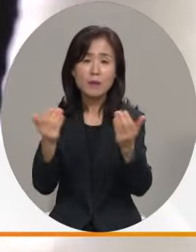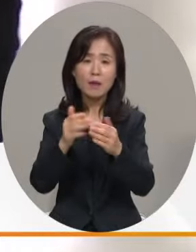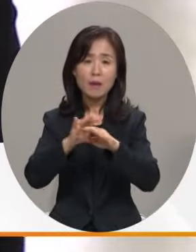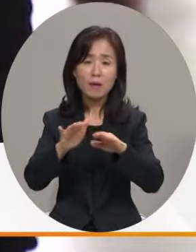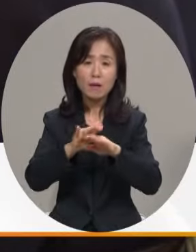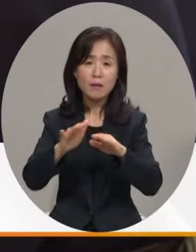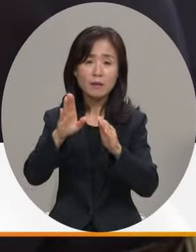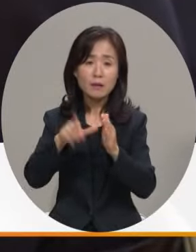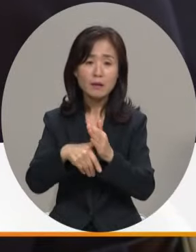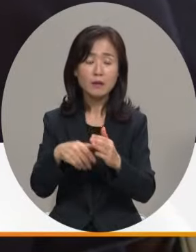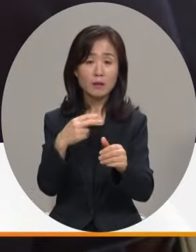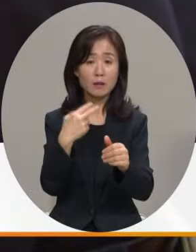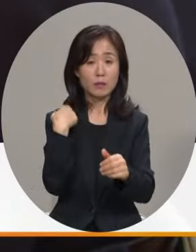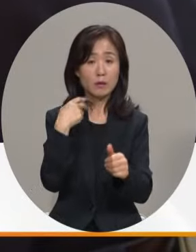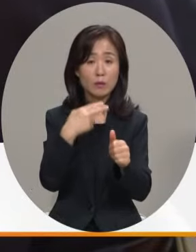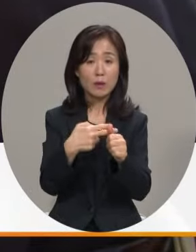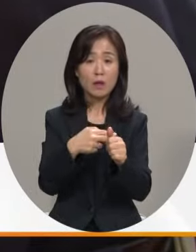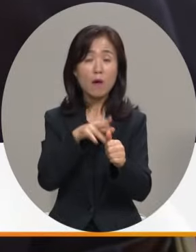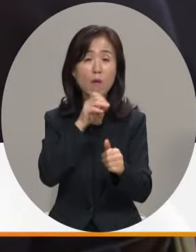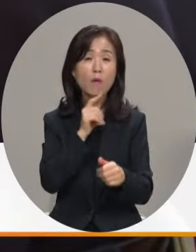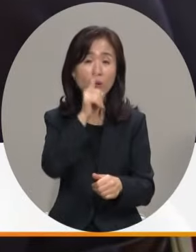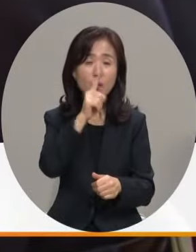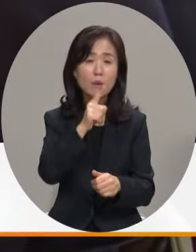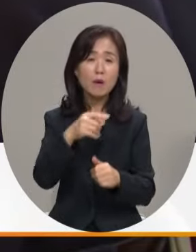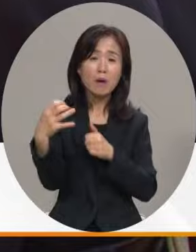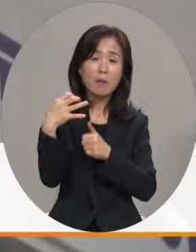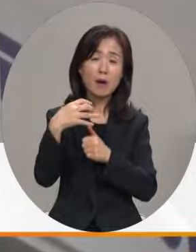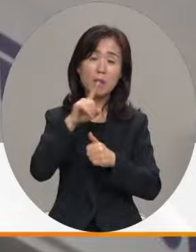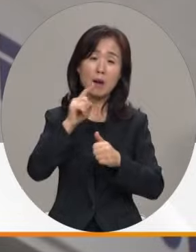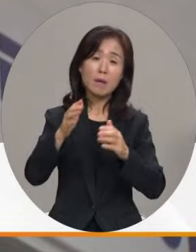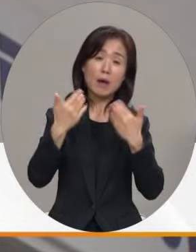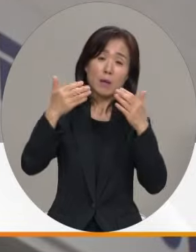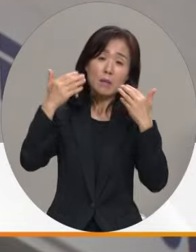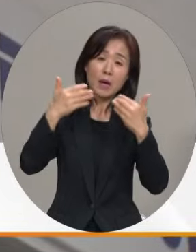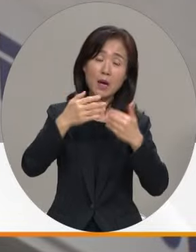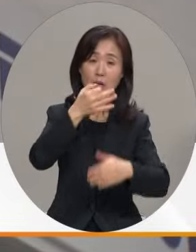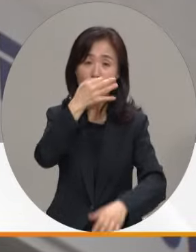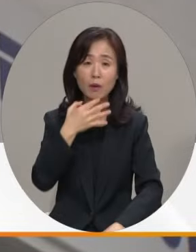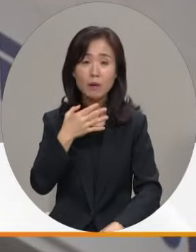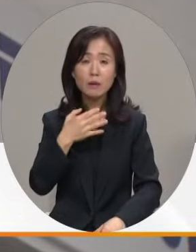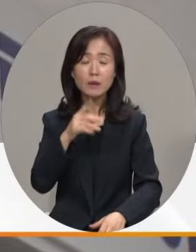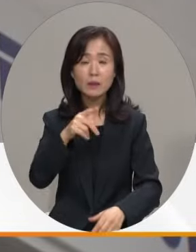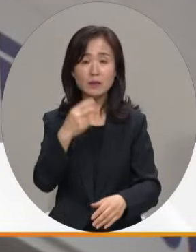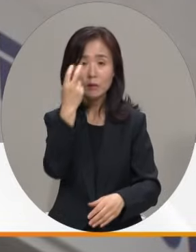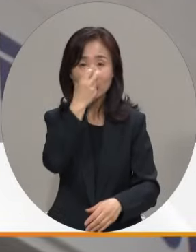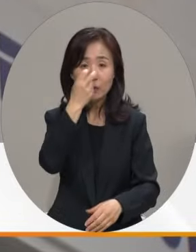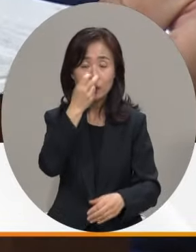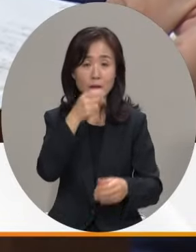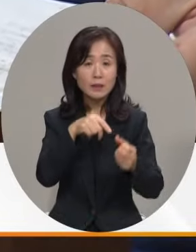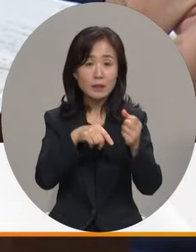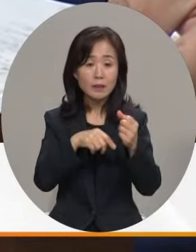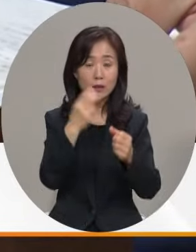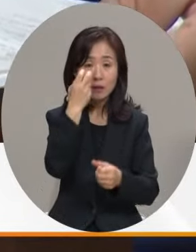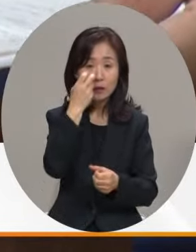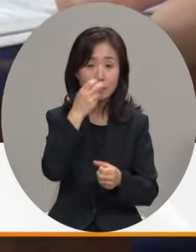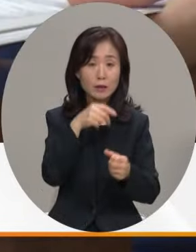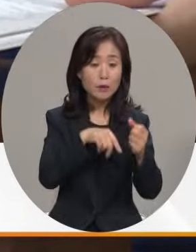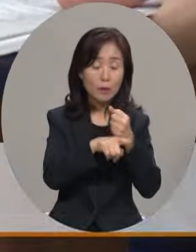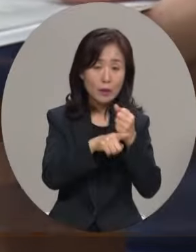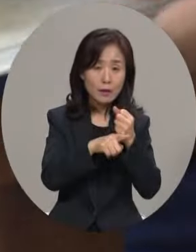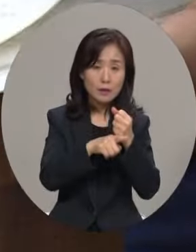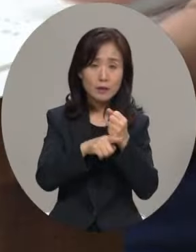처리하면서 담당 교사가 고소와 협박, 폭언 등에 시달린다며 사안 조사와 처리를 경찰과 교육부로 이관해야 한다고